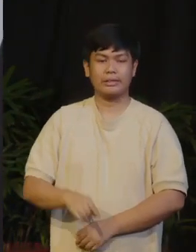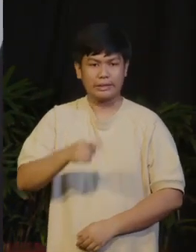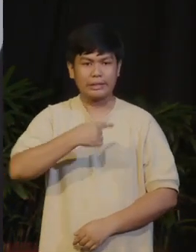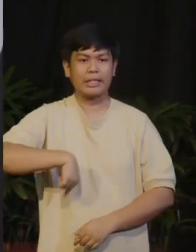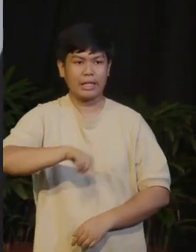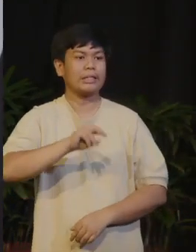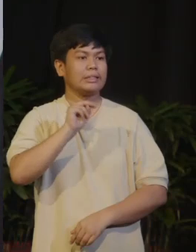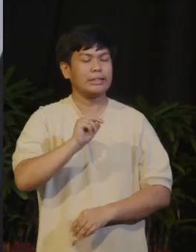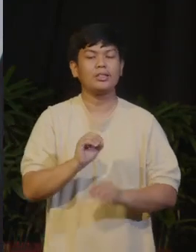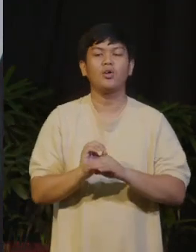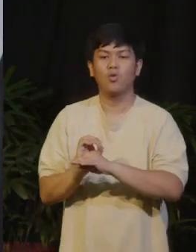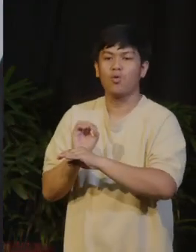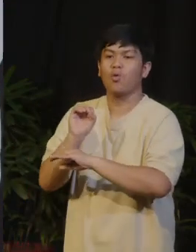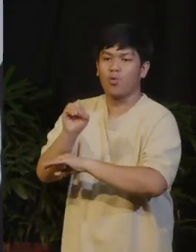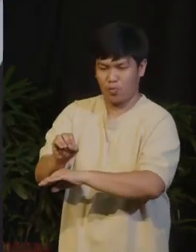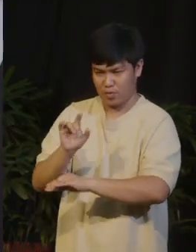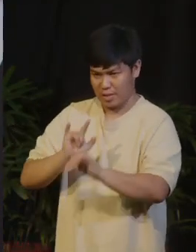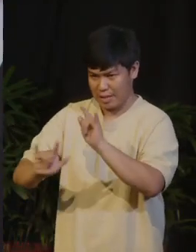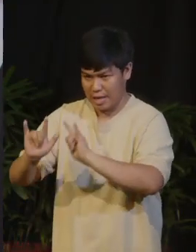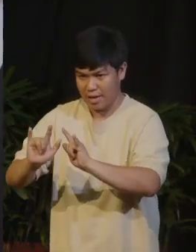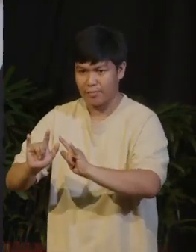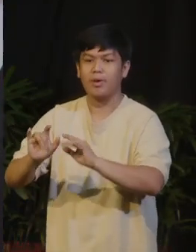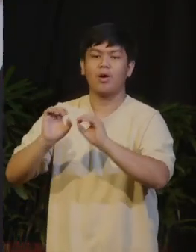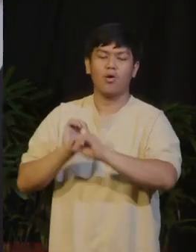ng verses,